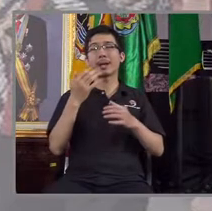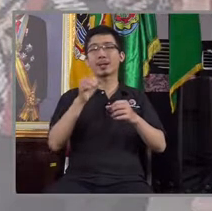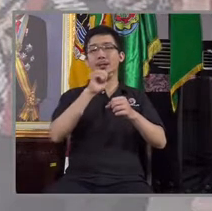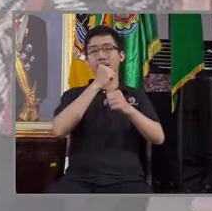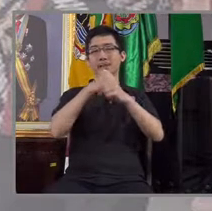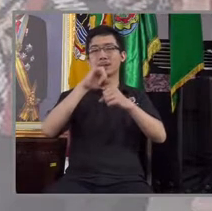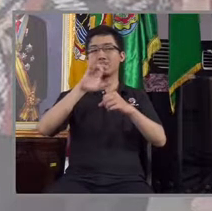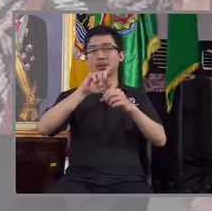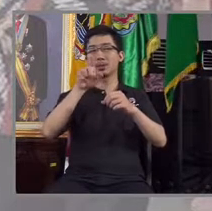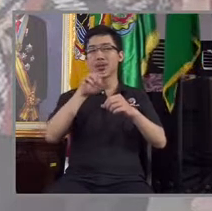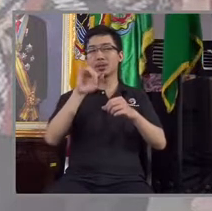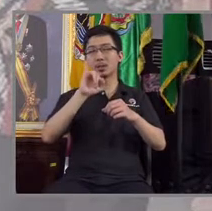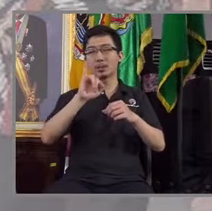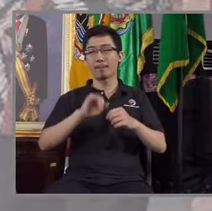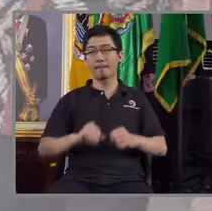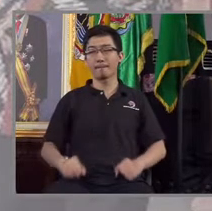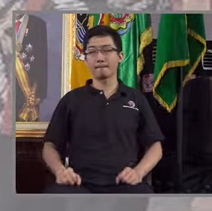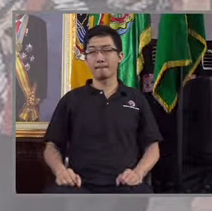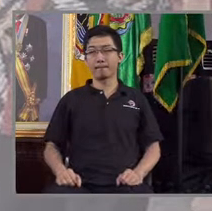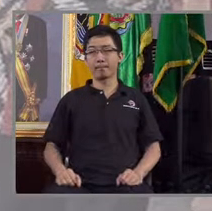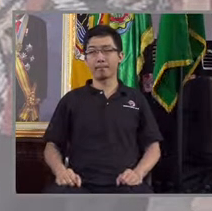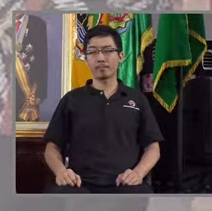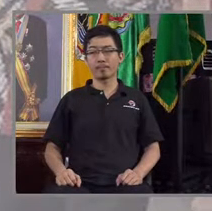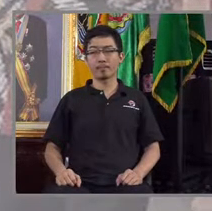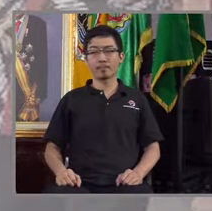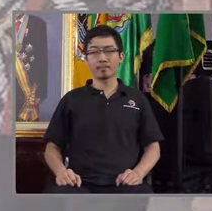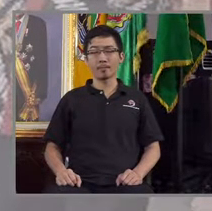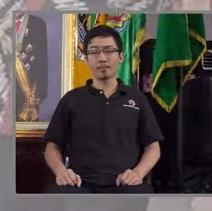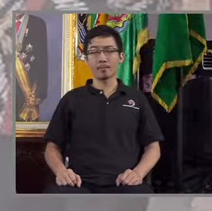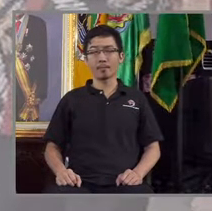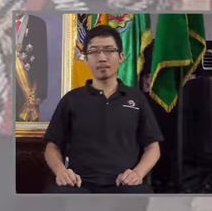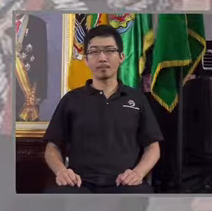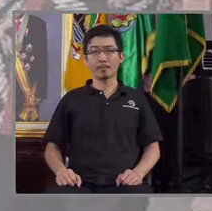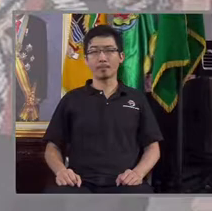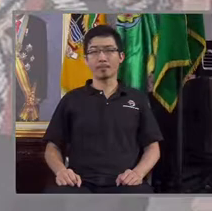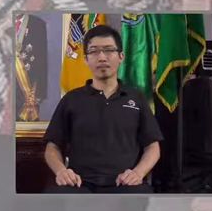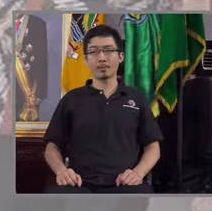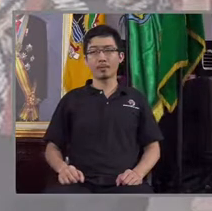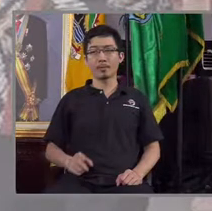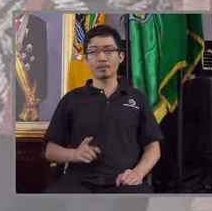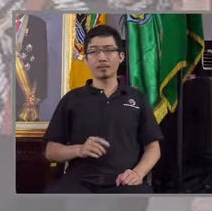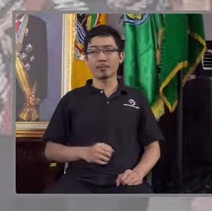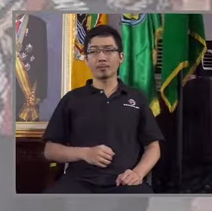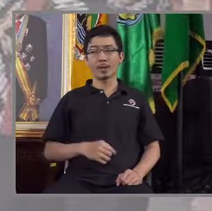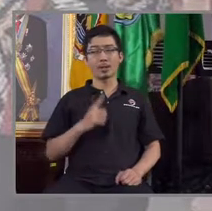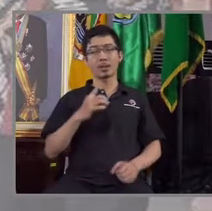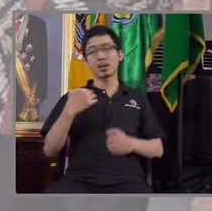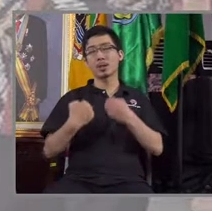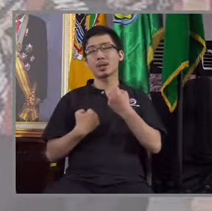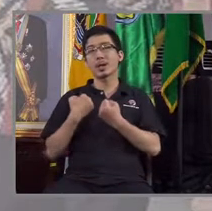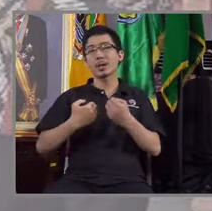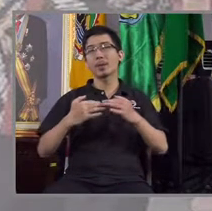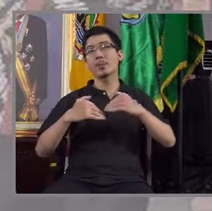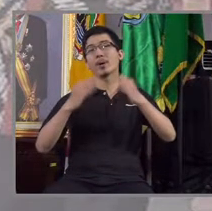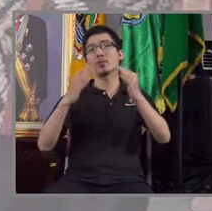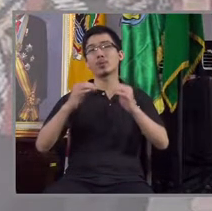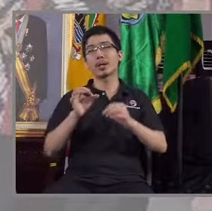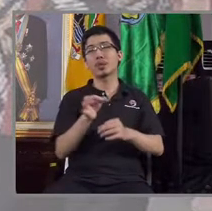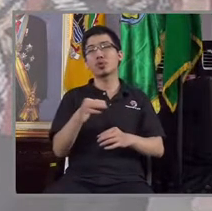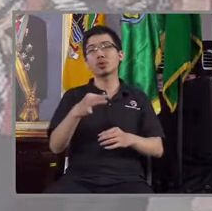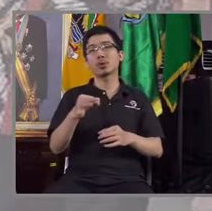Kemudian inovasi gerbang kotaku, gerakan pembangunan kota tanpa kumuh. Ini kita lakukan di beberapa RW,